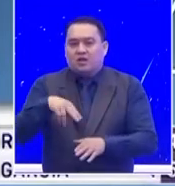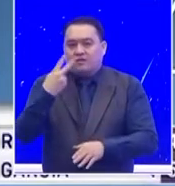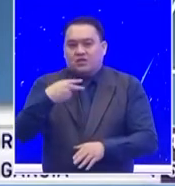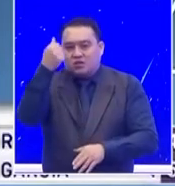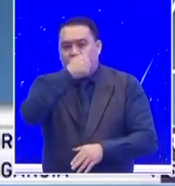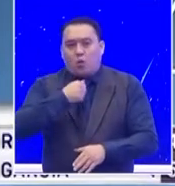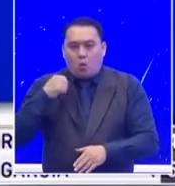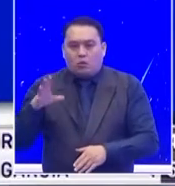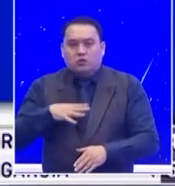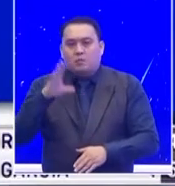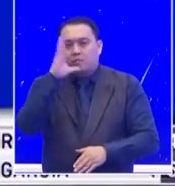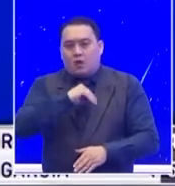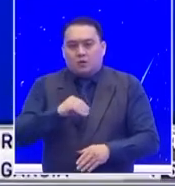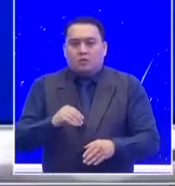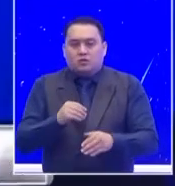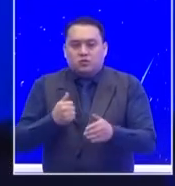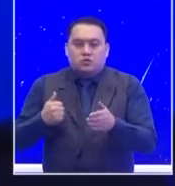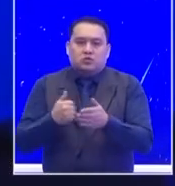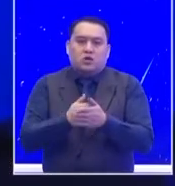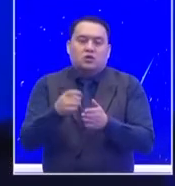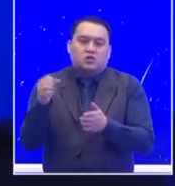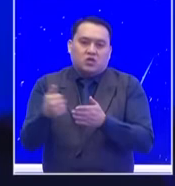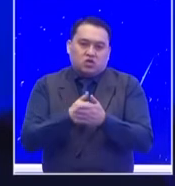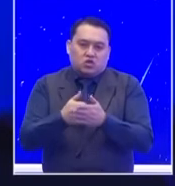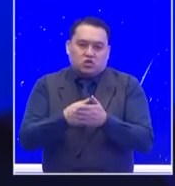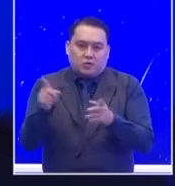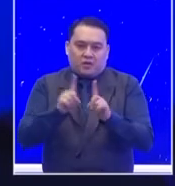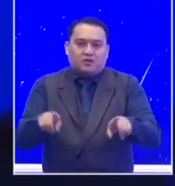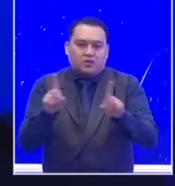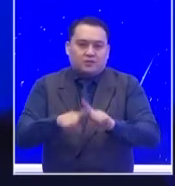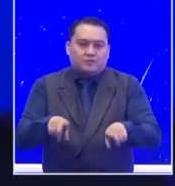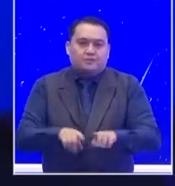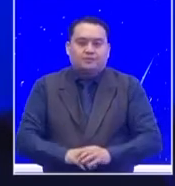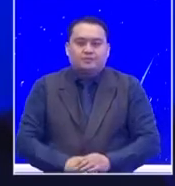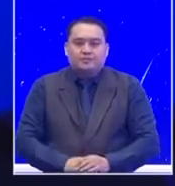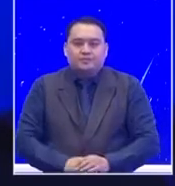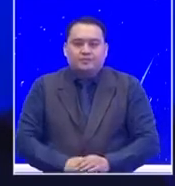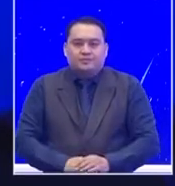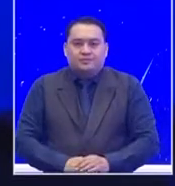текущего года Рыбакина смогла повторить это достижение.